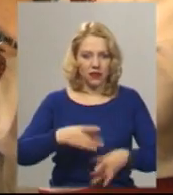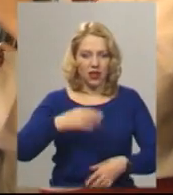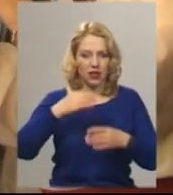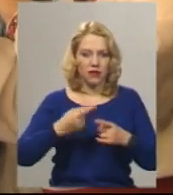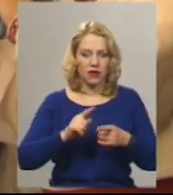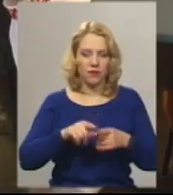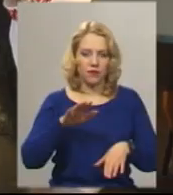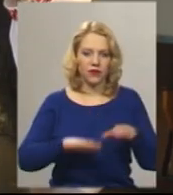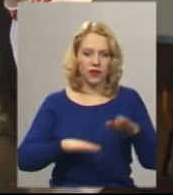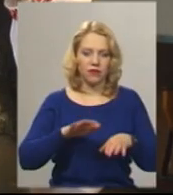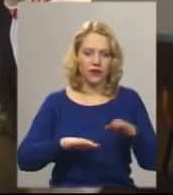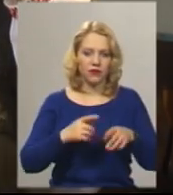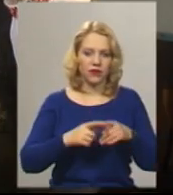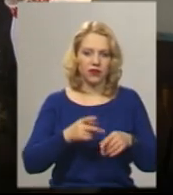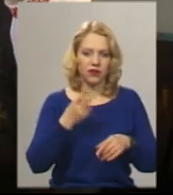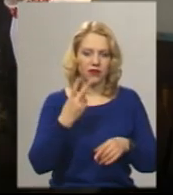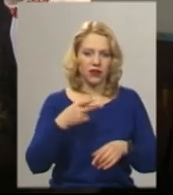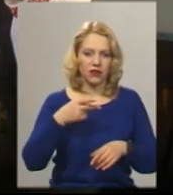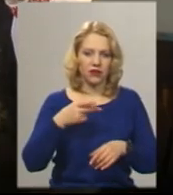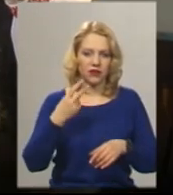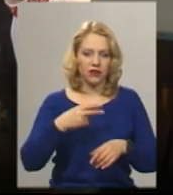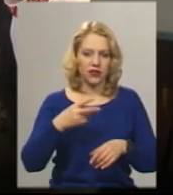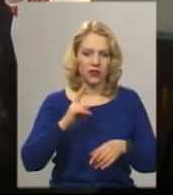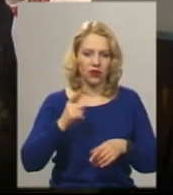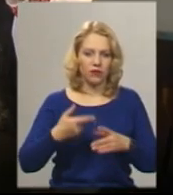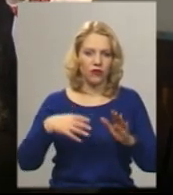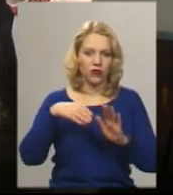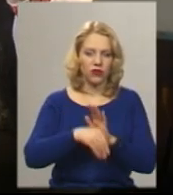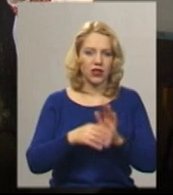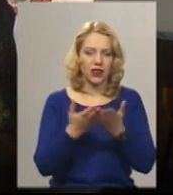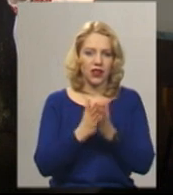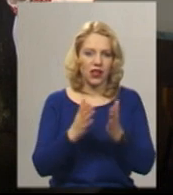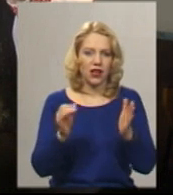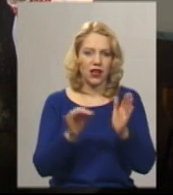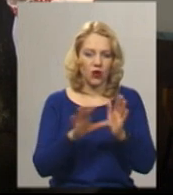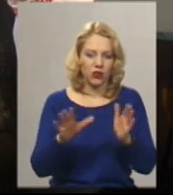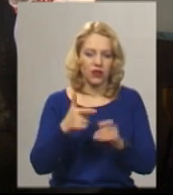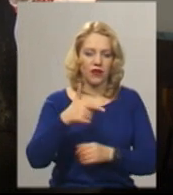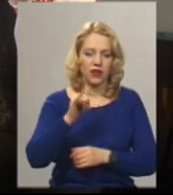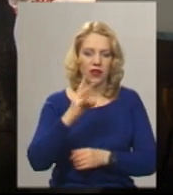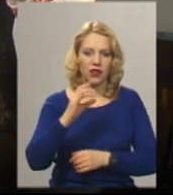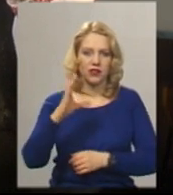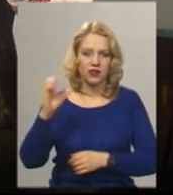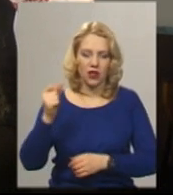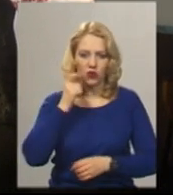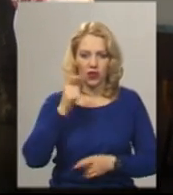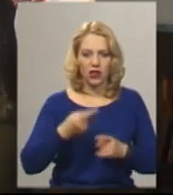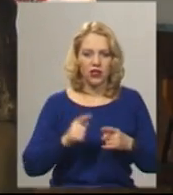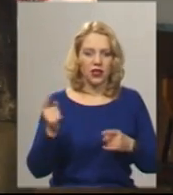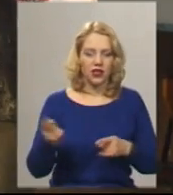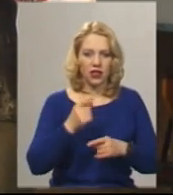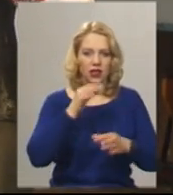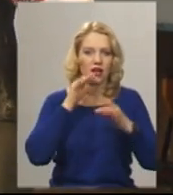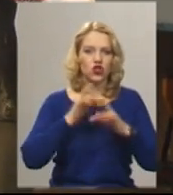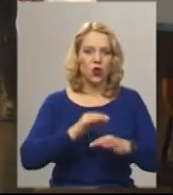95 сантиметрів. Він внесений в Книгу рекордів Гіннеса України. Це єдина сопілка, можна сказати, навіть на території